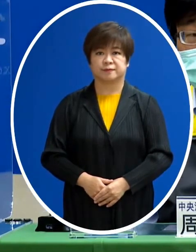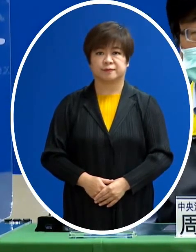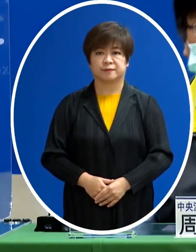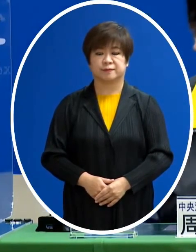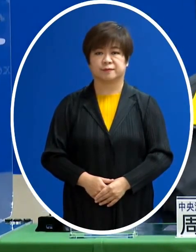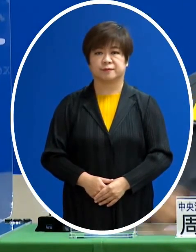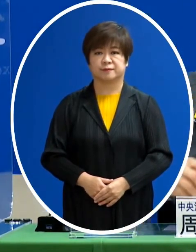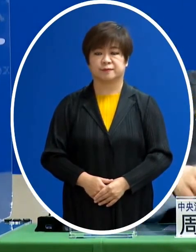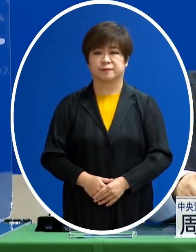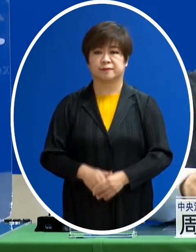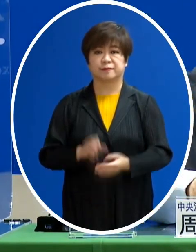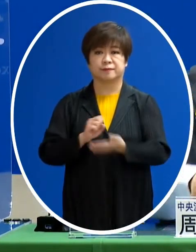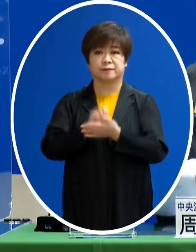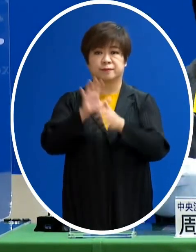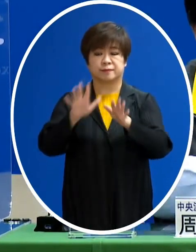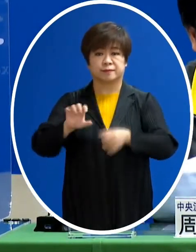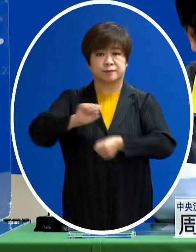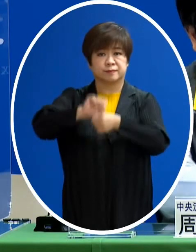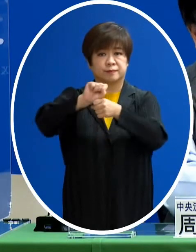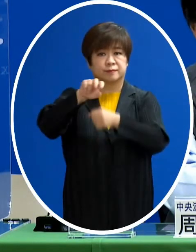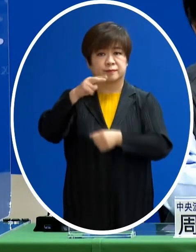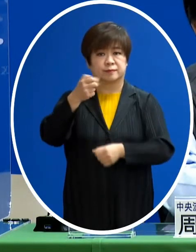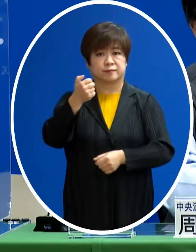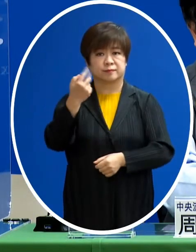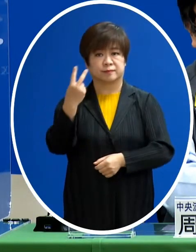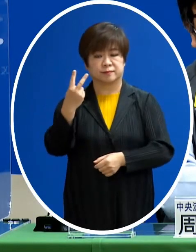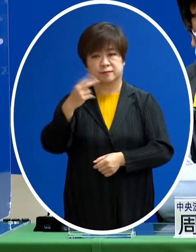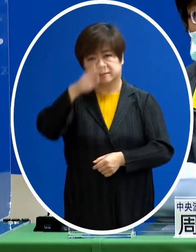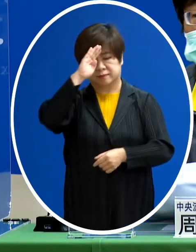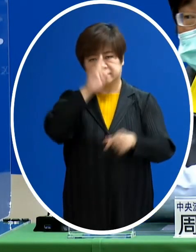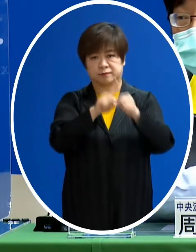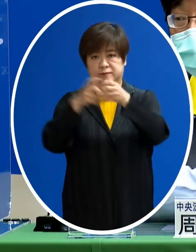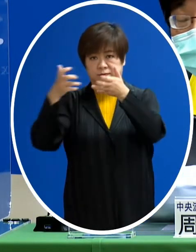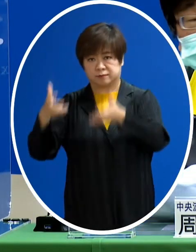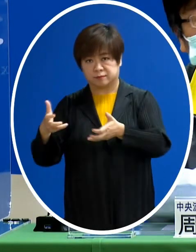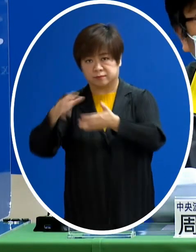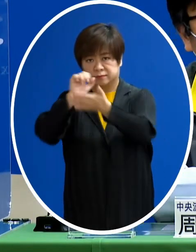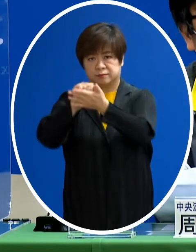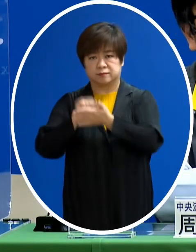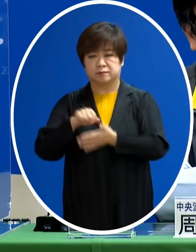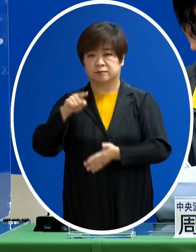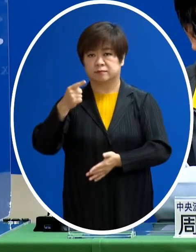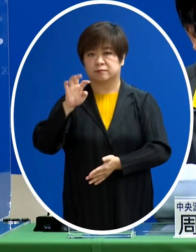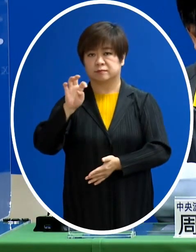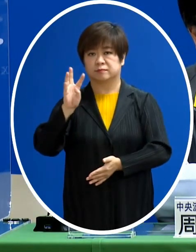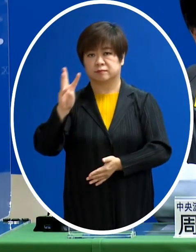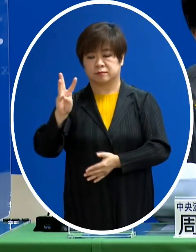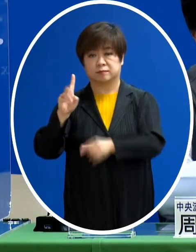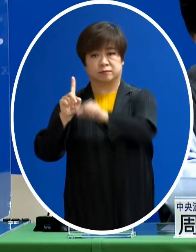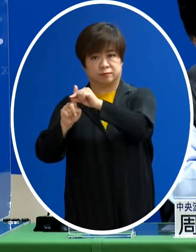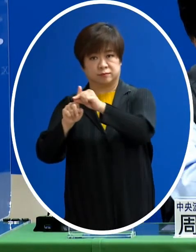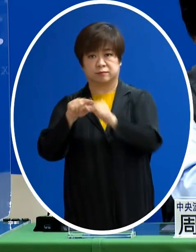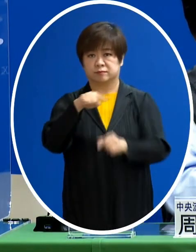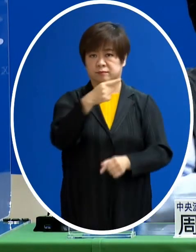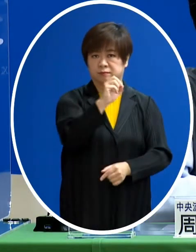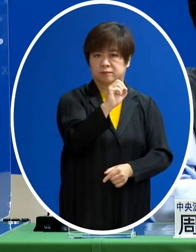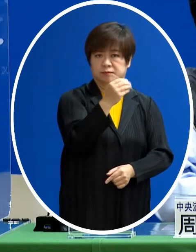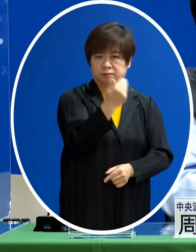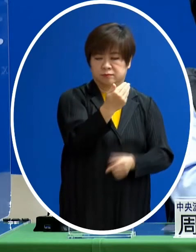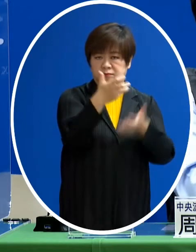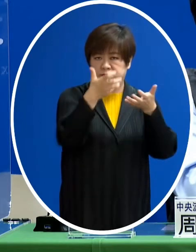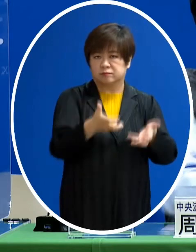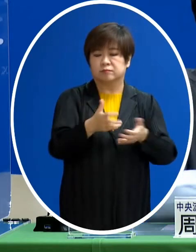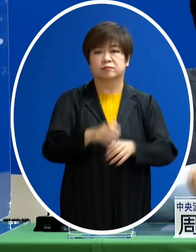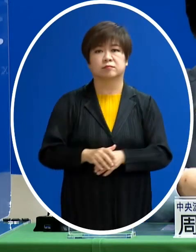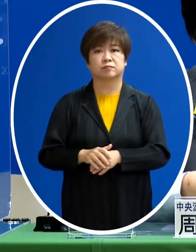好，今日我们新增是252例的中重症病例，其中143例是中症，109例是重症，